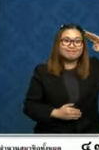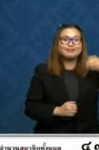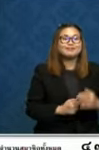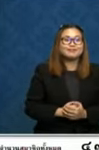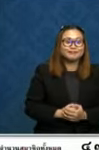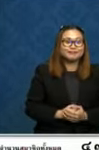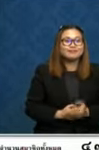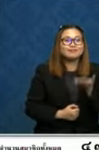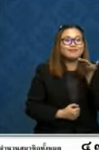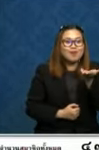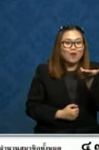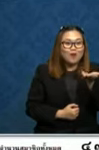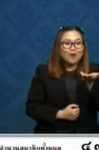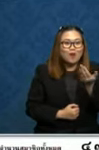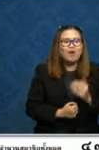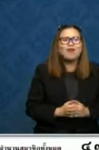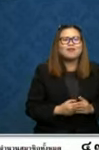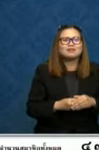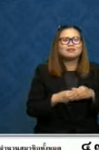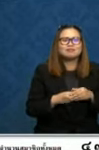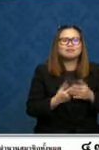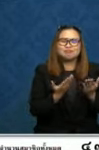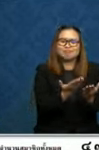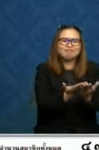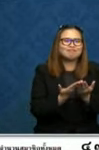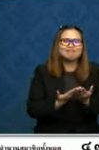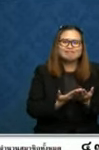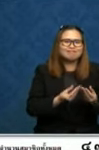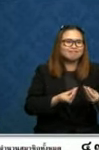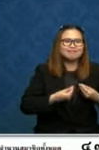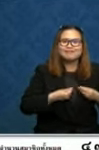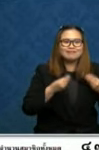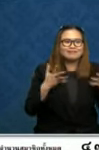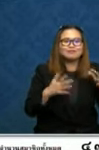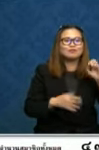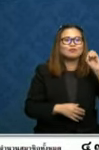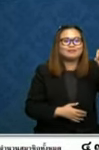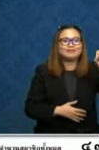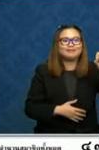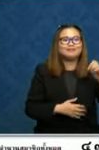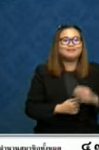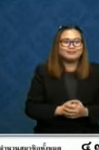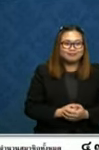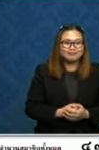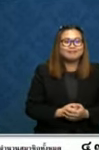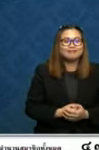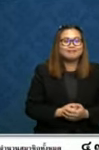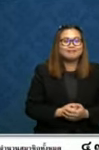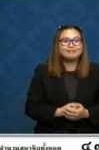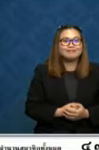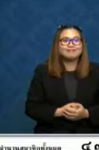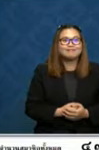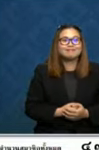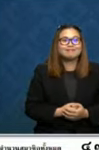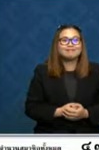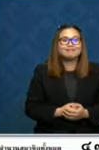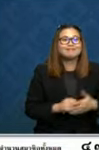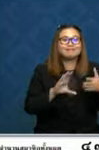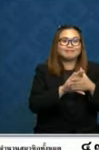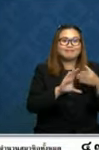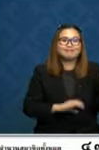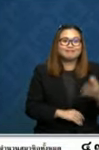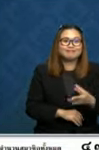ค่ะไม่ส่งเอกสารที่ขอนะคะจากกองทัพไปทั้งหมดค่ะสไลด์สุดท้ายขอเลย